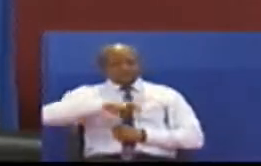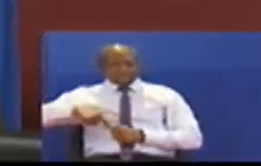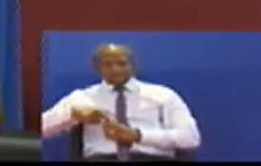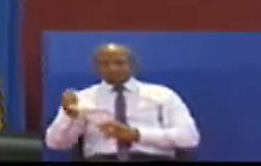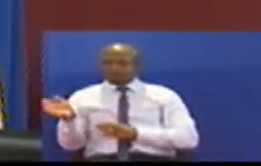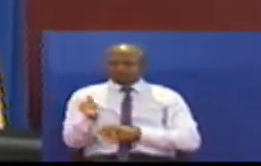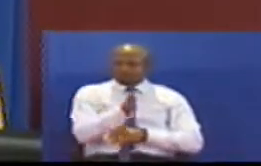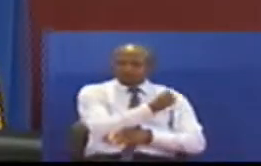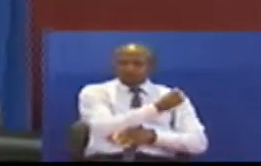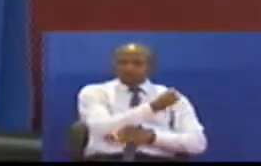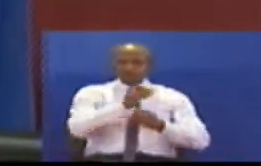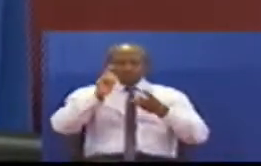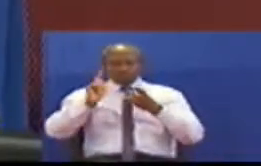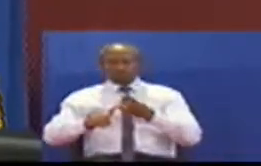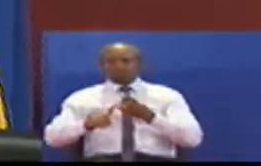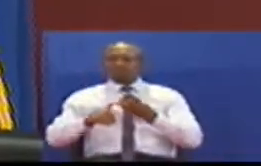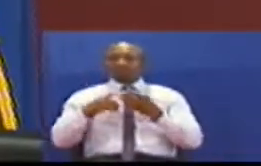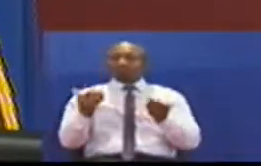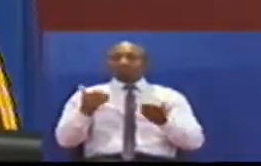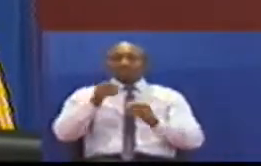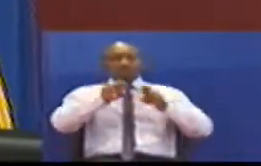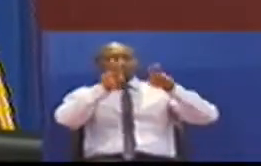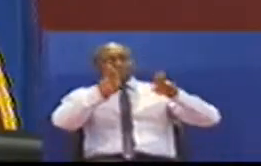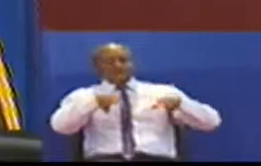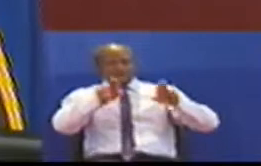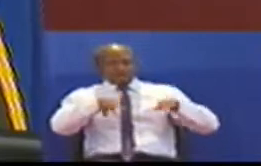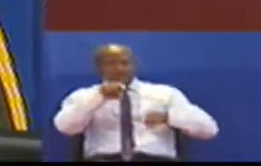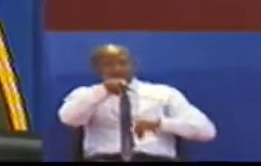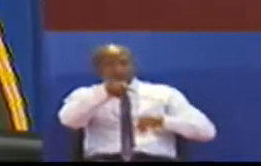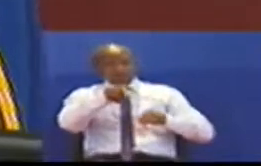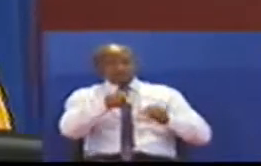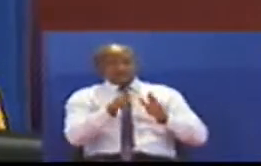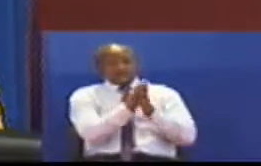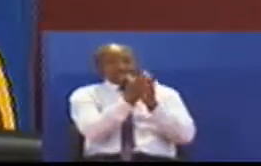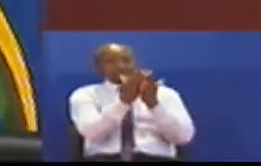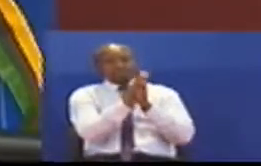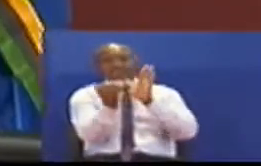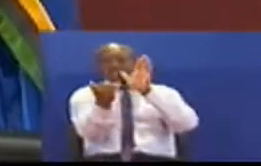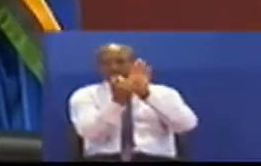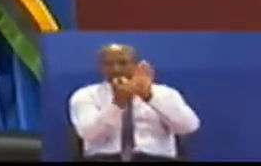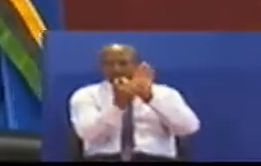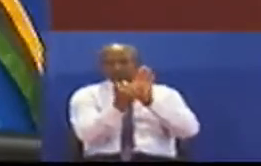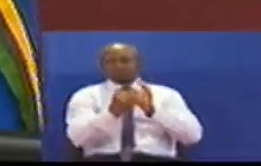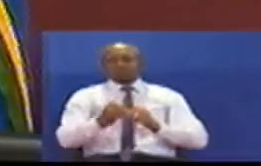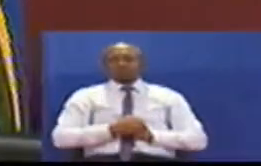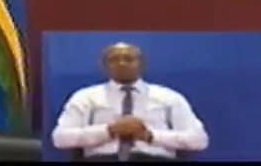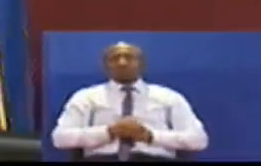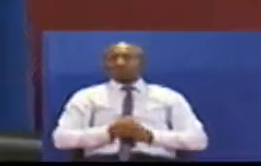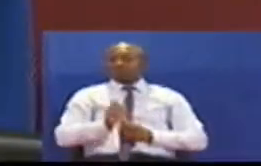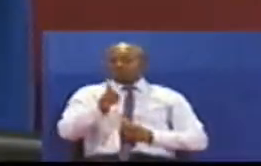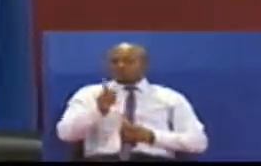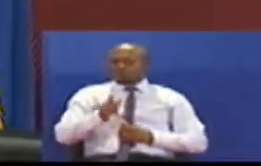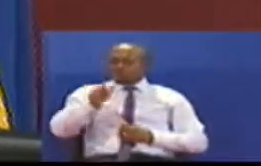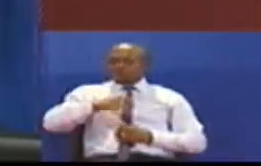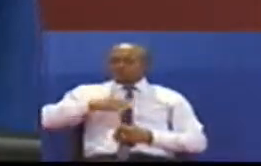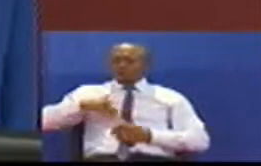alafu inakuja muhimili wa mahakama ambayo ni katiba na sheria. Alafu zinafuata wizara nyingine. Kwa hiyo watu wangu walichanganya